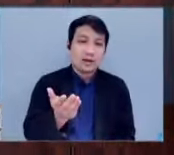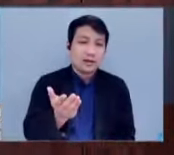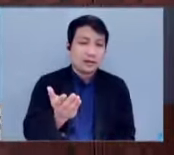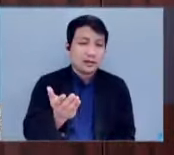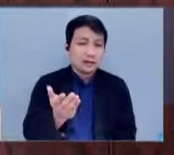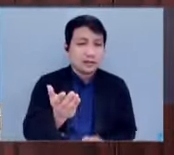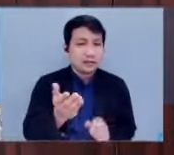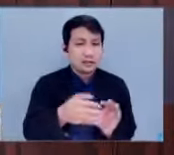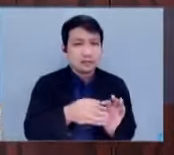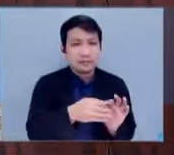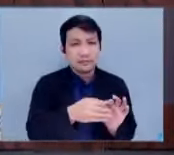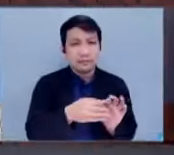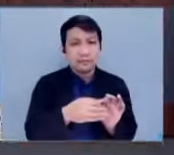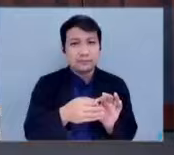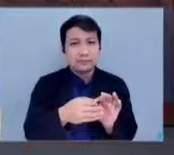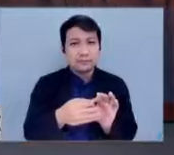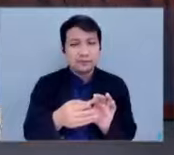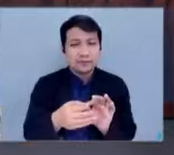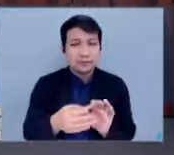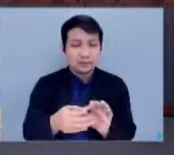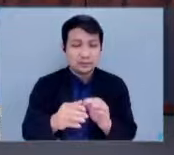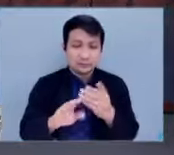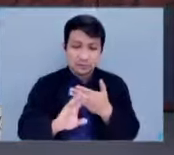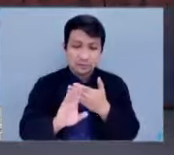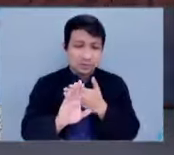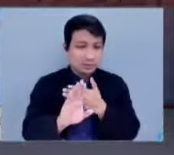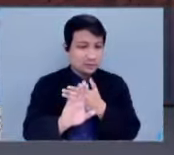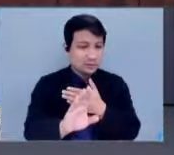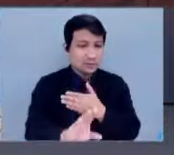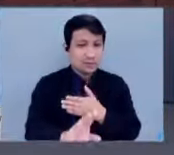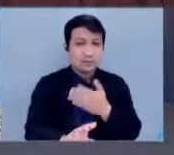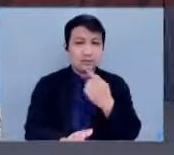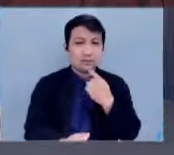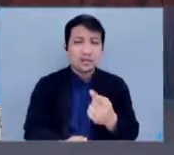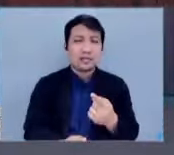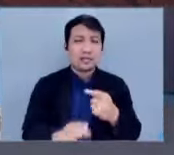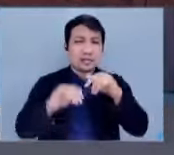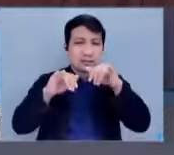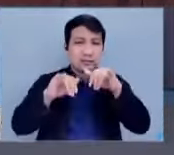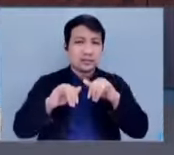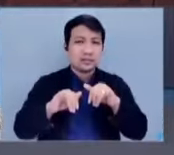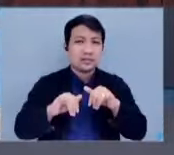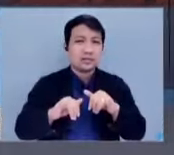P baling Man